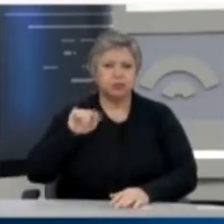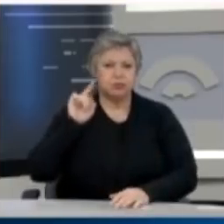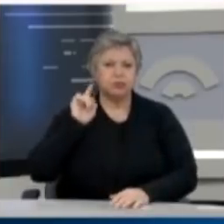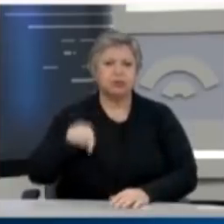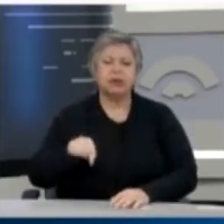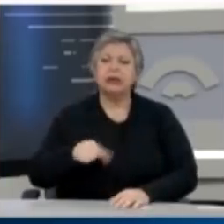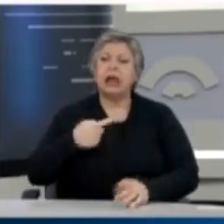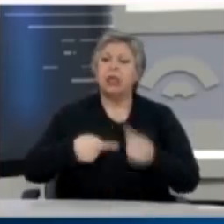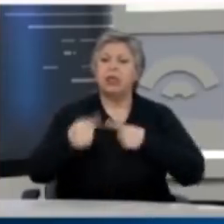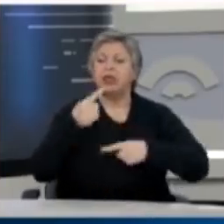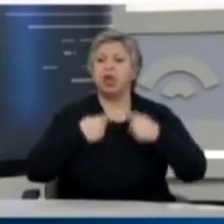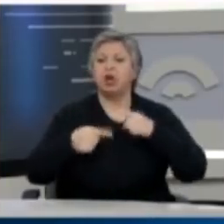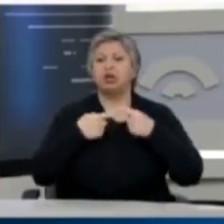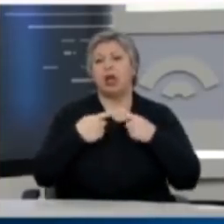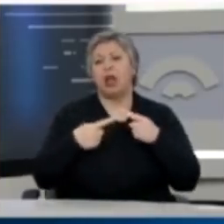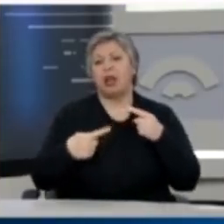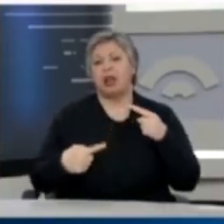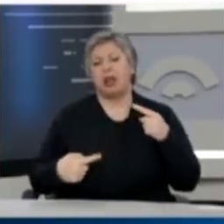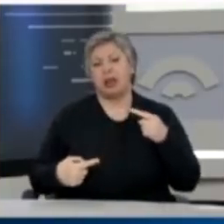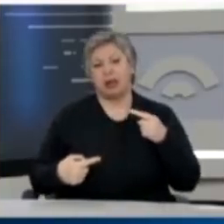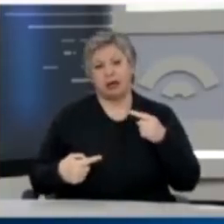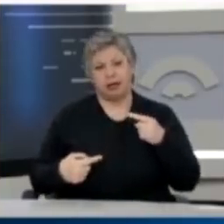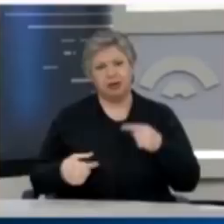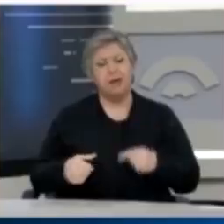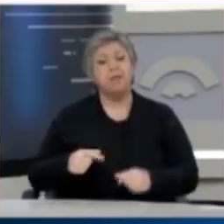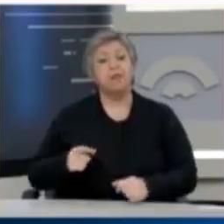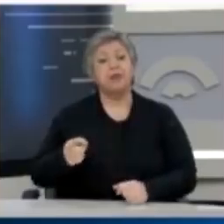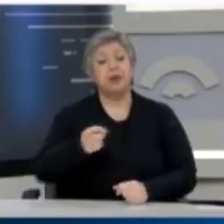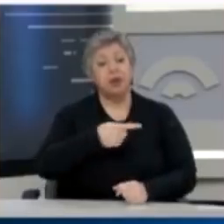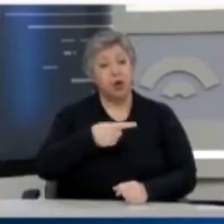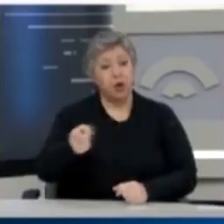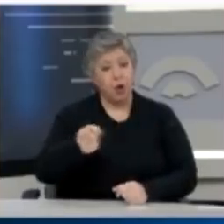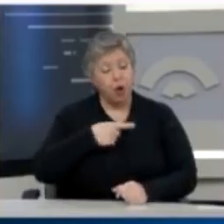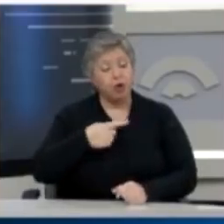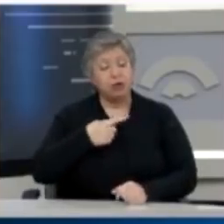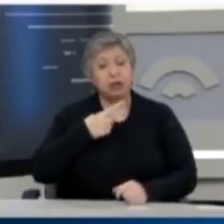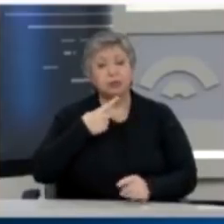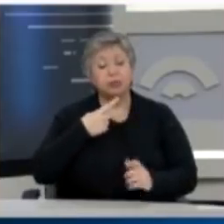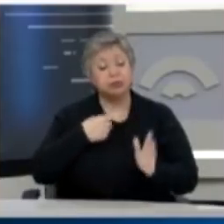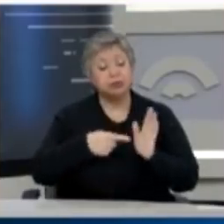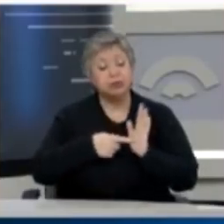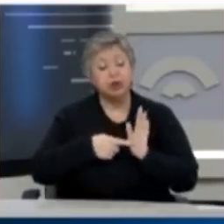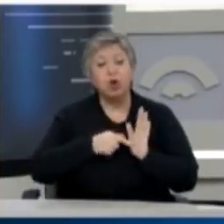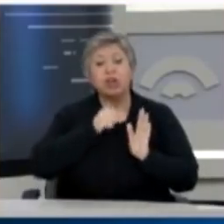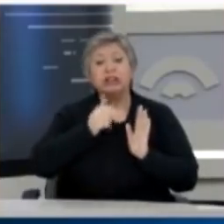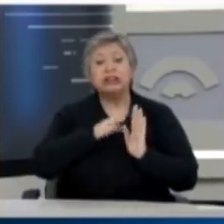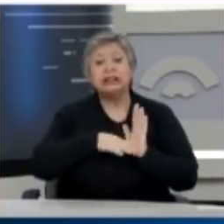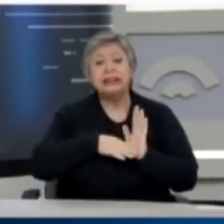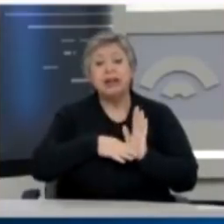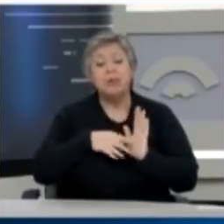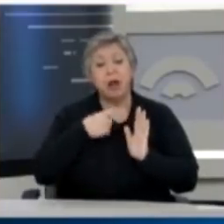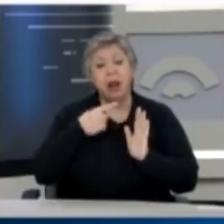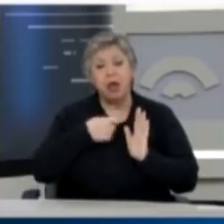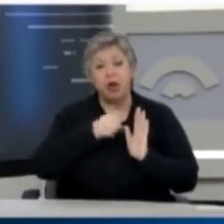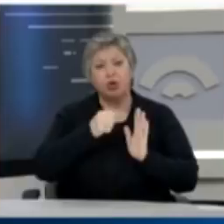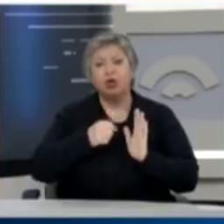φορά προσχήματα. Και όλοι σας, παρά τις απαγορεύσεις και του σημερινού συντάγματος, έτσι κυβερνήσατε, με fast